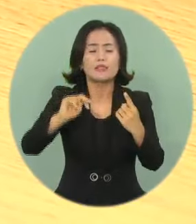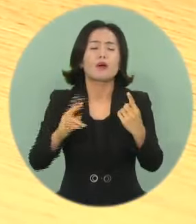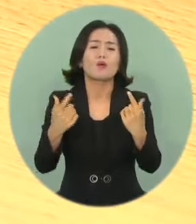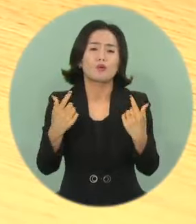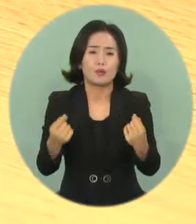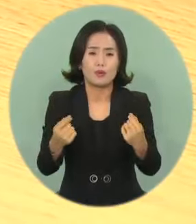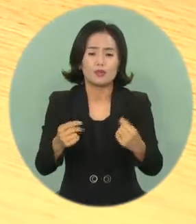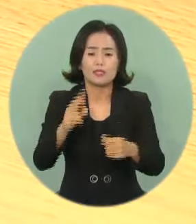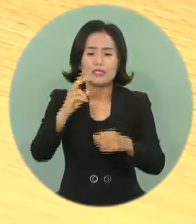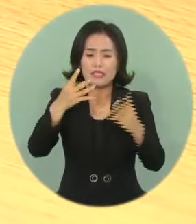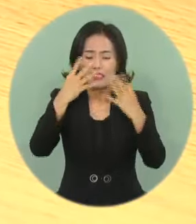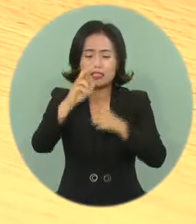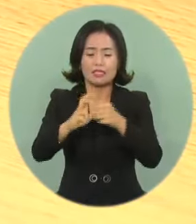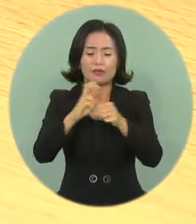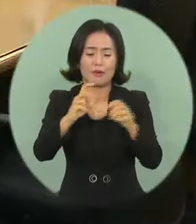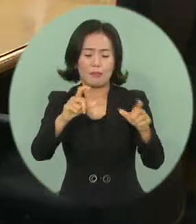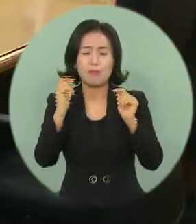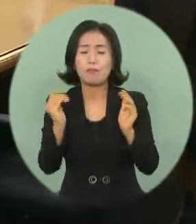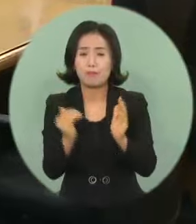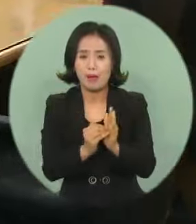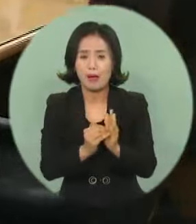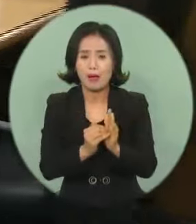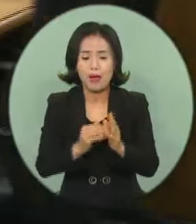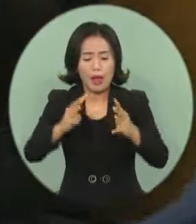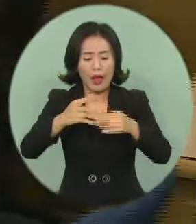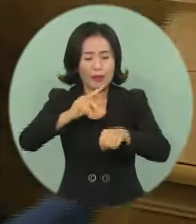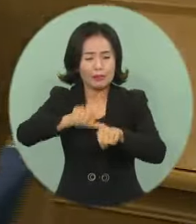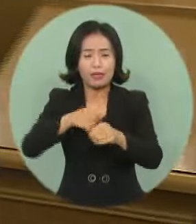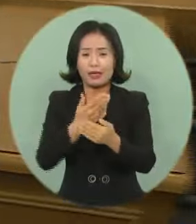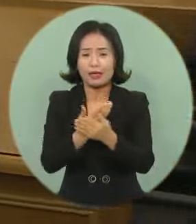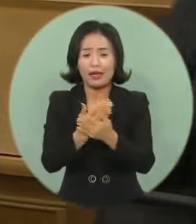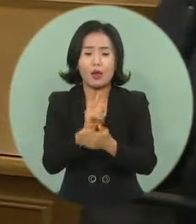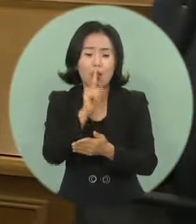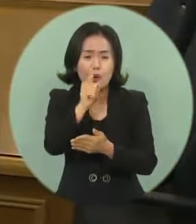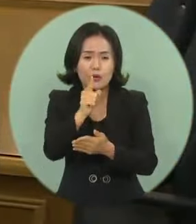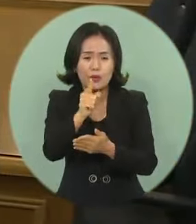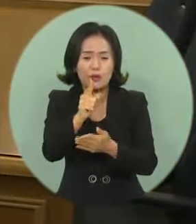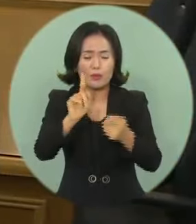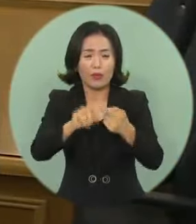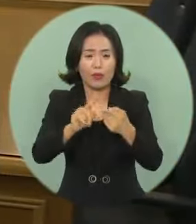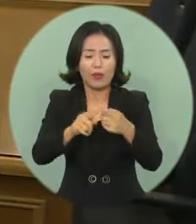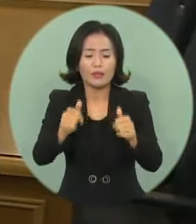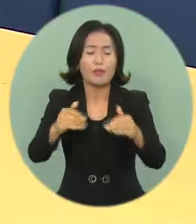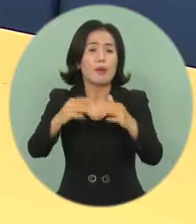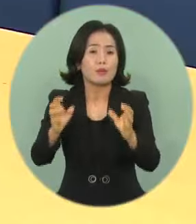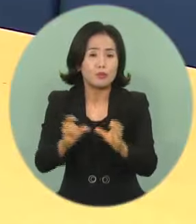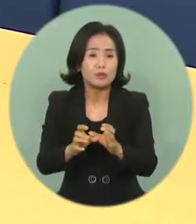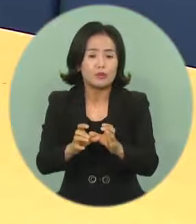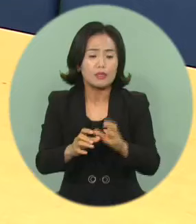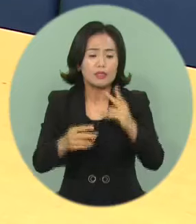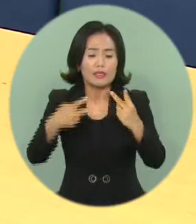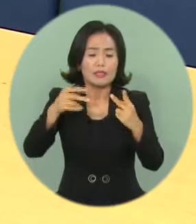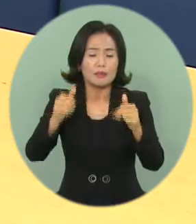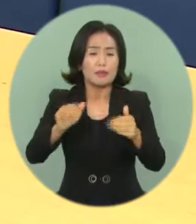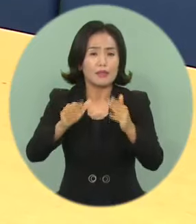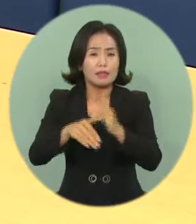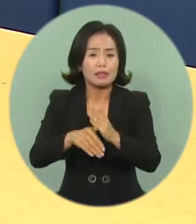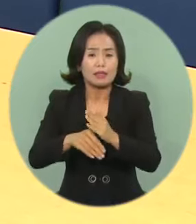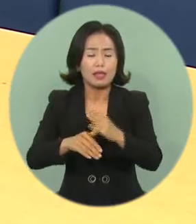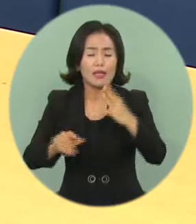항소심에서도 징역 20년을 구형했습니다. 합의할 시간을 달라는 피고인의 요청을 받아들인 재판부는 2심 판결을 다음